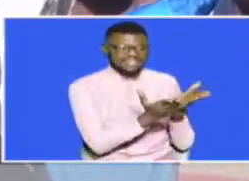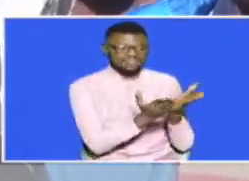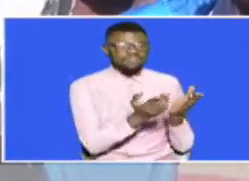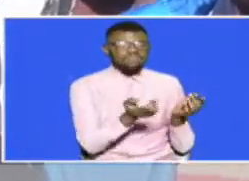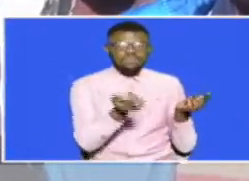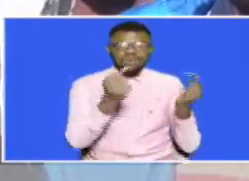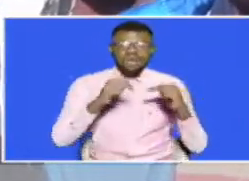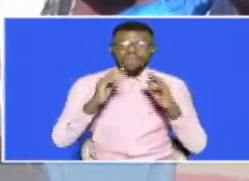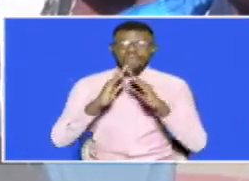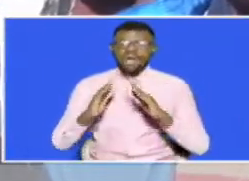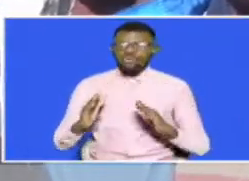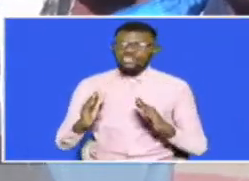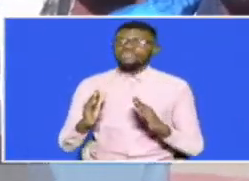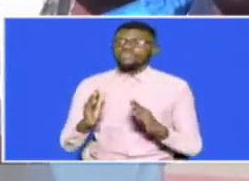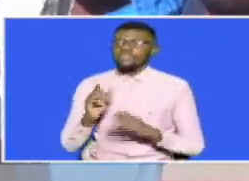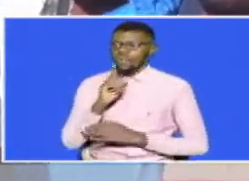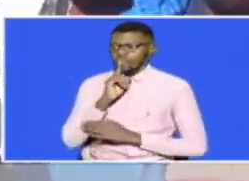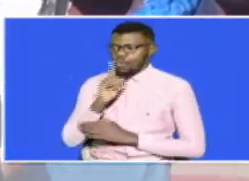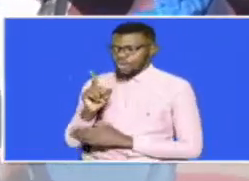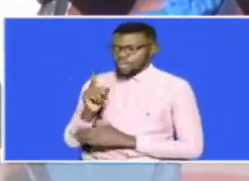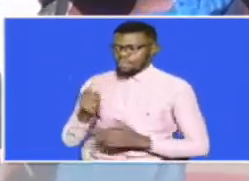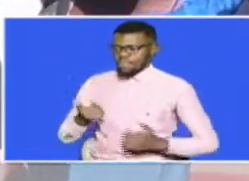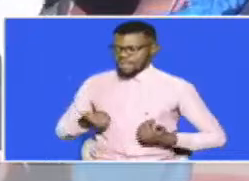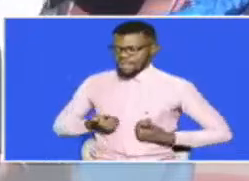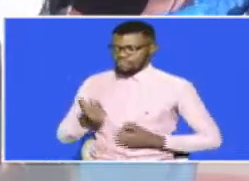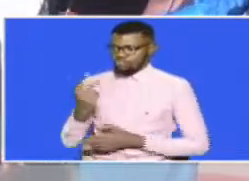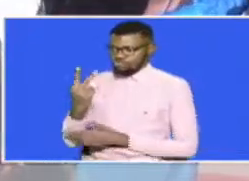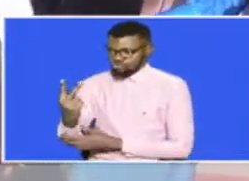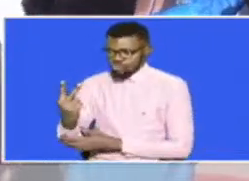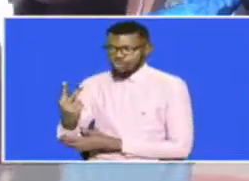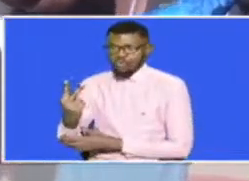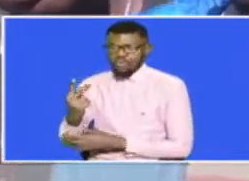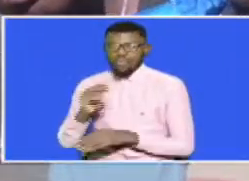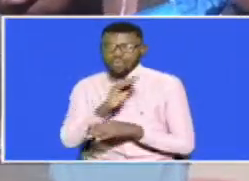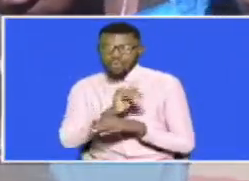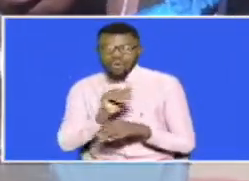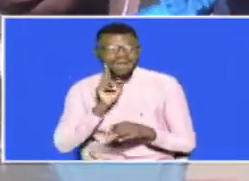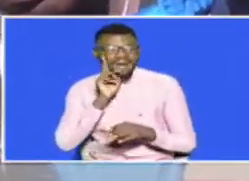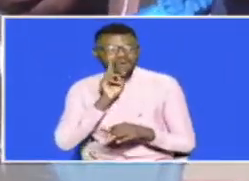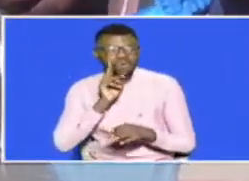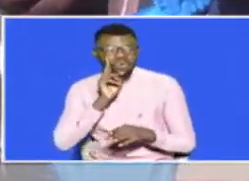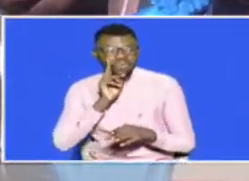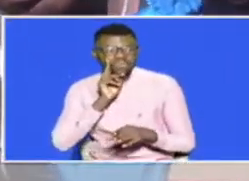akaambia watoto wamuitie nguo yao. Walipomuita akasema yeye ni mgonjwa,